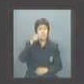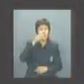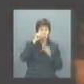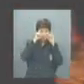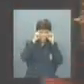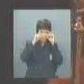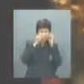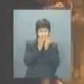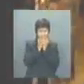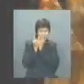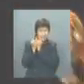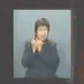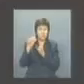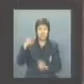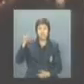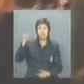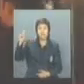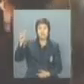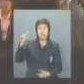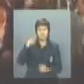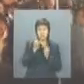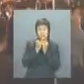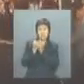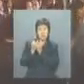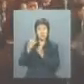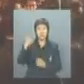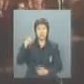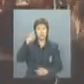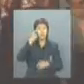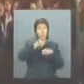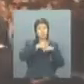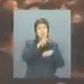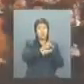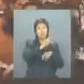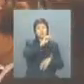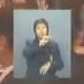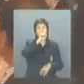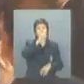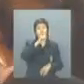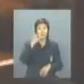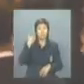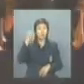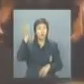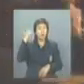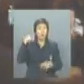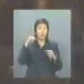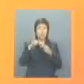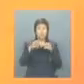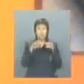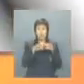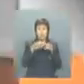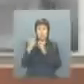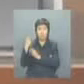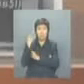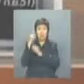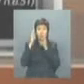ซึ่งเคยถูกวางตัวจะให้ดำรงตำแหน่งประธานสภาผู้แทนราษฎรเมื่อสมัยที่พรรคพลังประชาชนเป็นรัฐบาลค่ะแล้วก็มีผลงาน